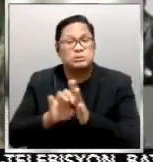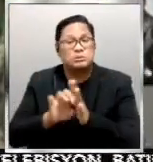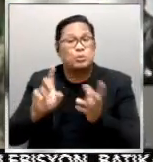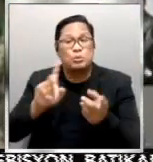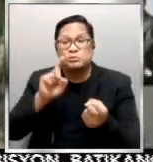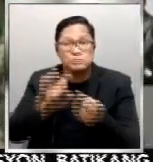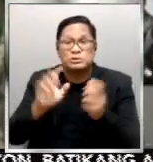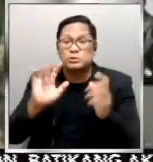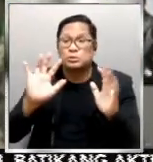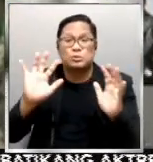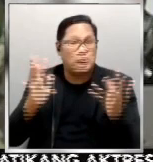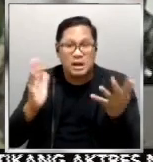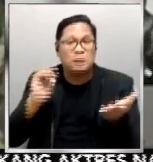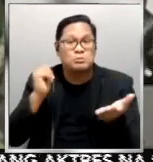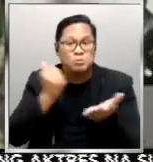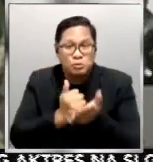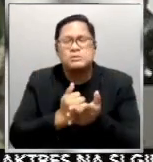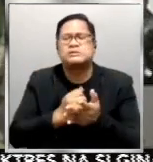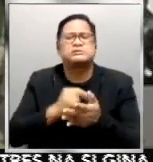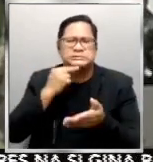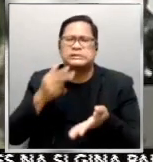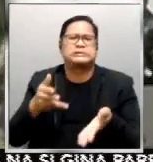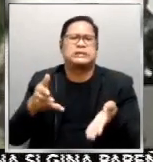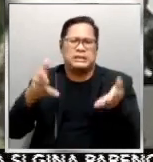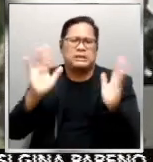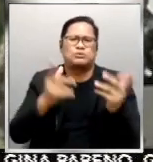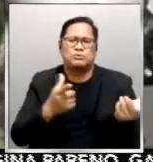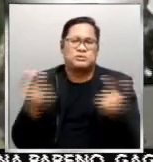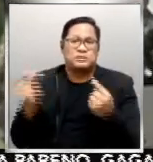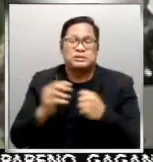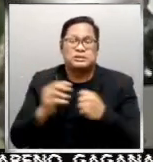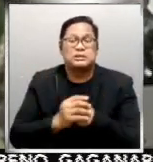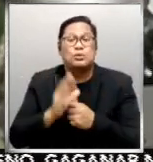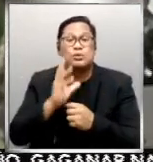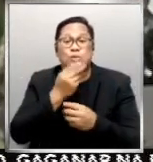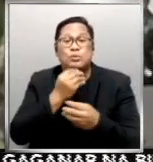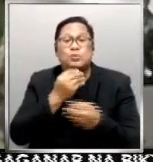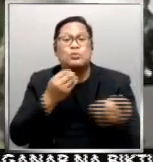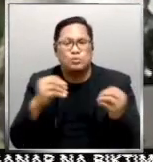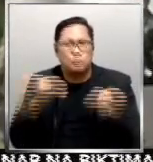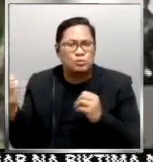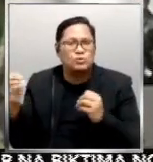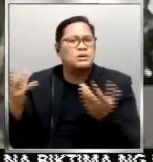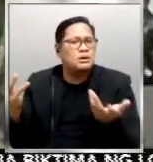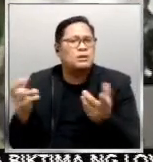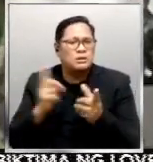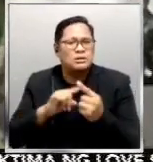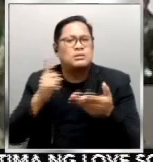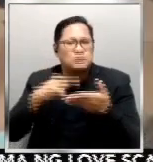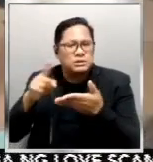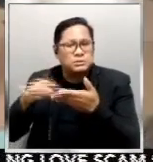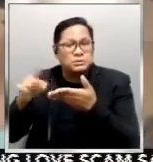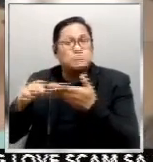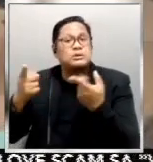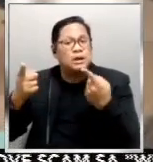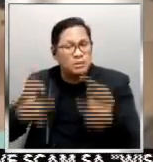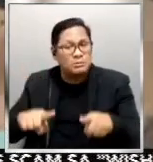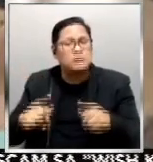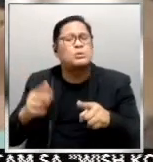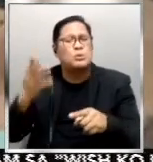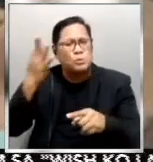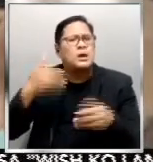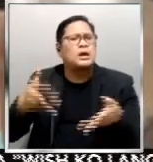Kung walang specific approval, hindi talaga yan ma-implement. Kung sino ang mag-organize niyan, then investigation will be conducted kung bakit itinuloy. Nauna